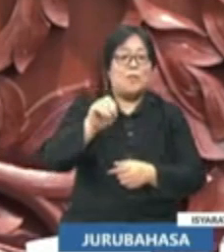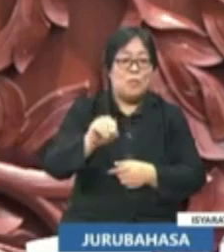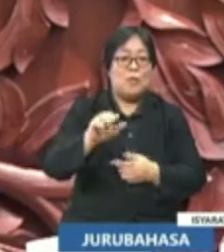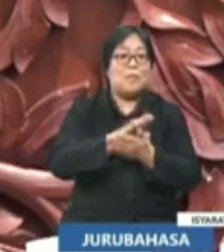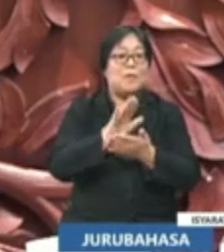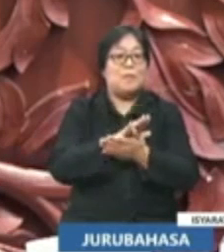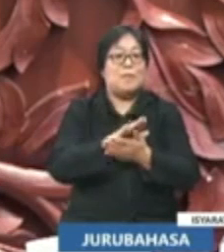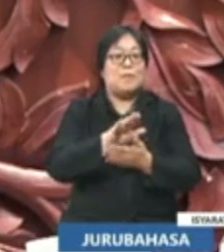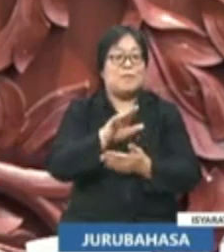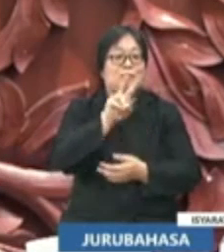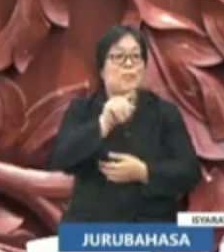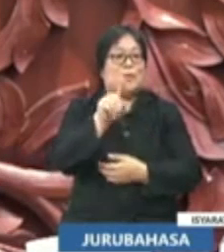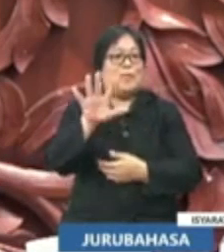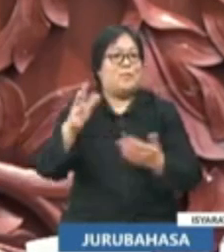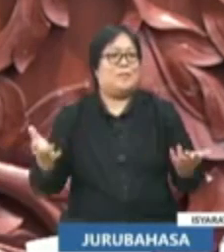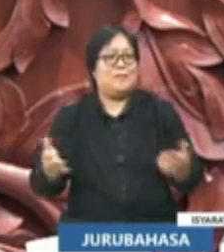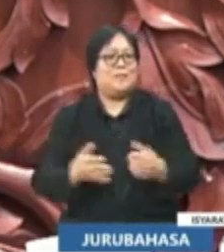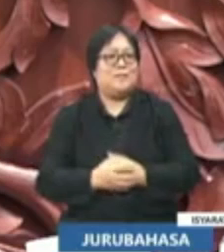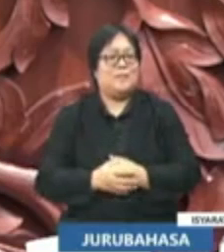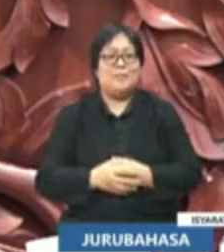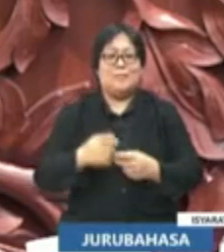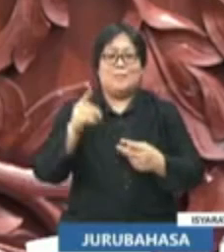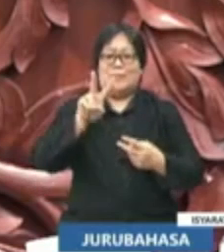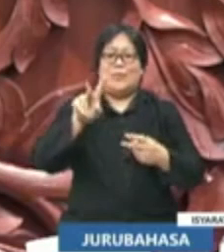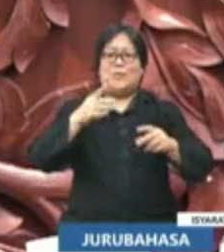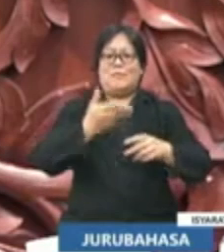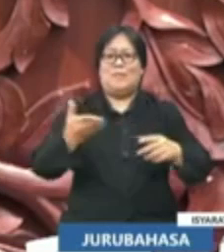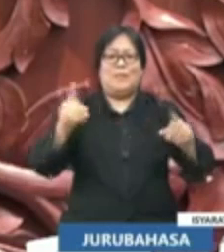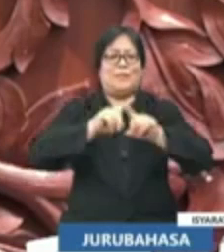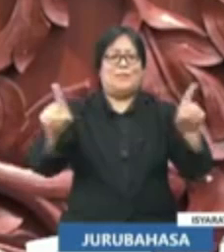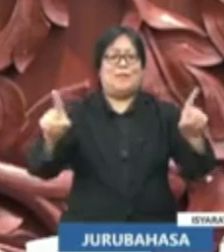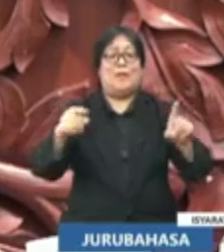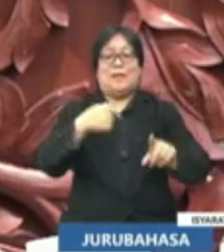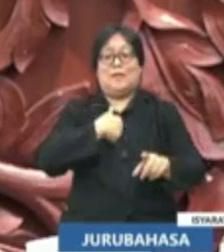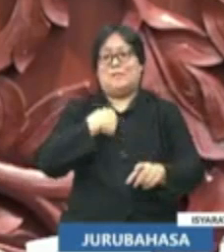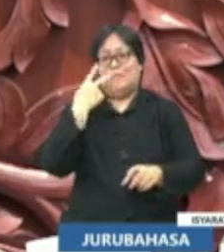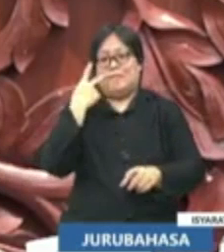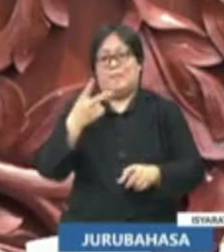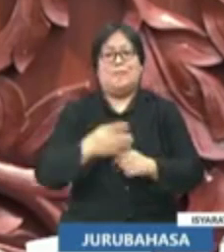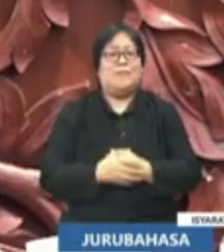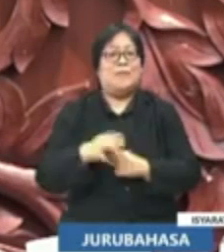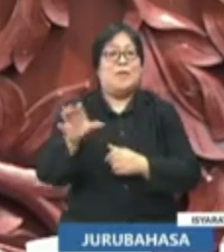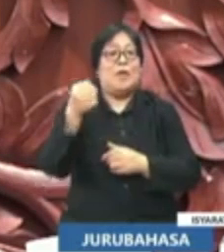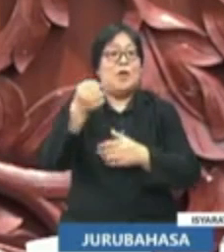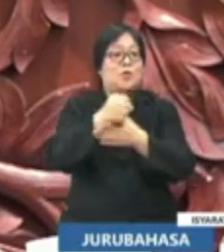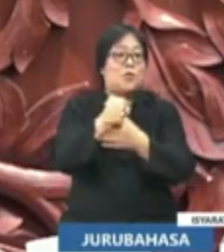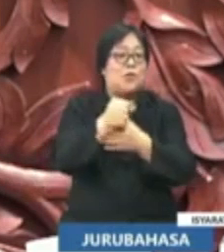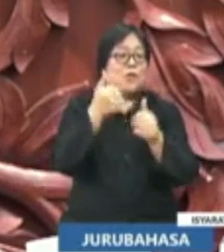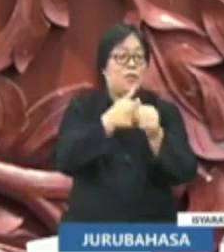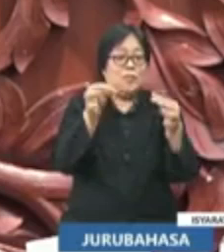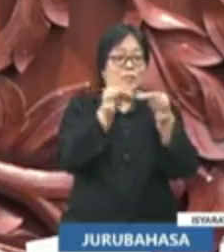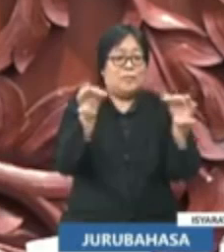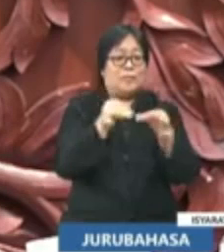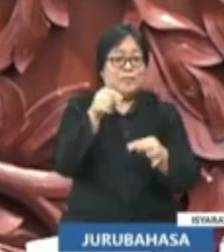tu. Jadi ianya dua perkara yang berlainan. Malah saya nampak pegangan share tu pun mengikut kenyataan-kenyataan